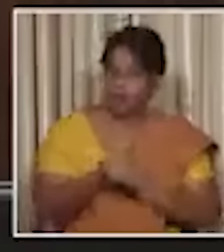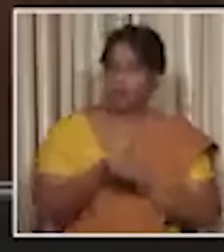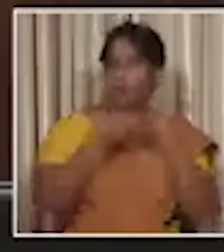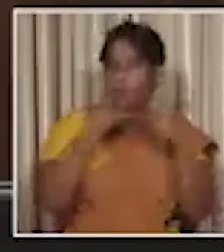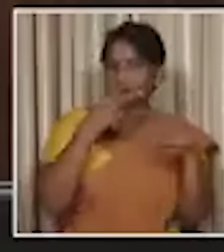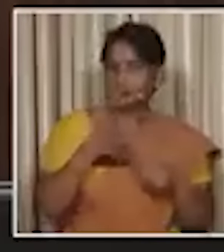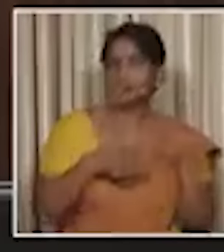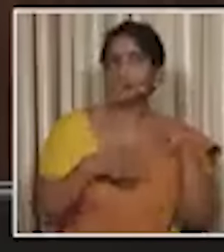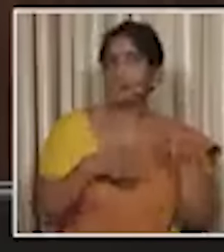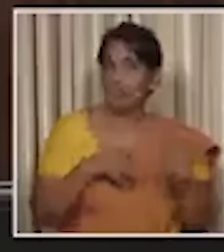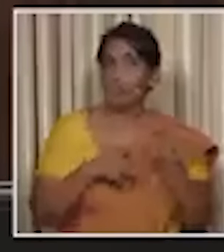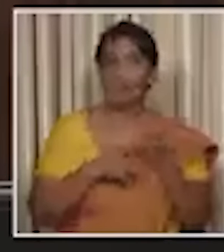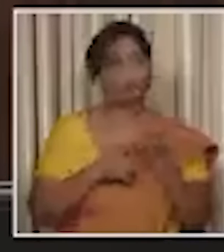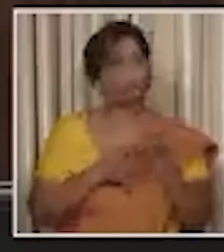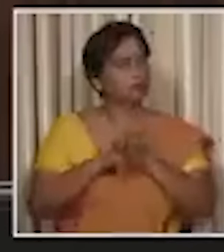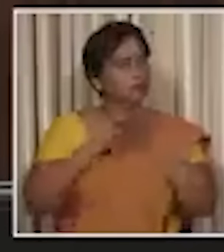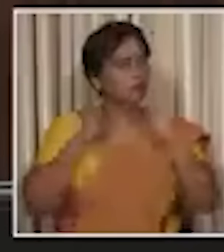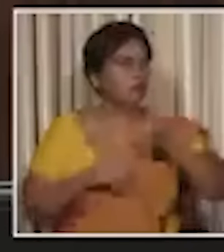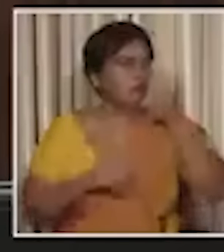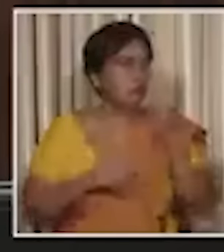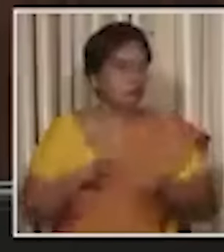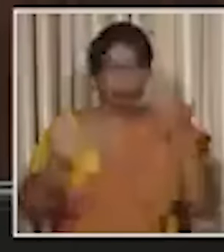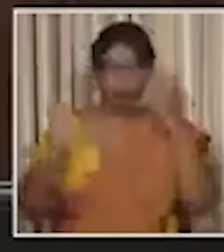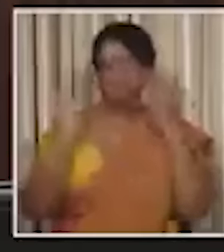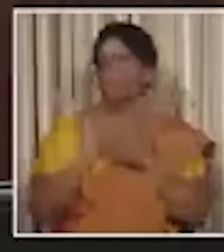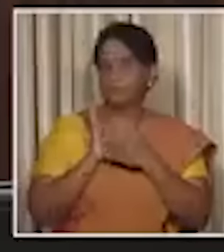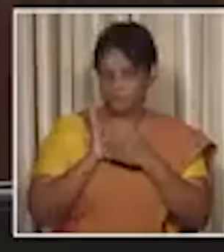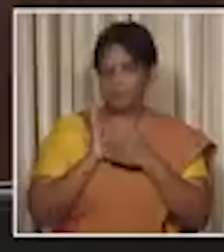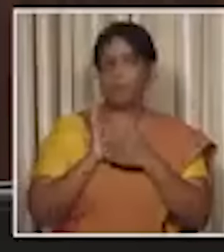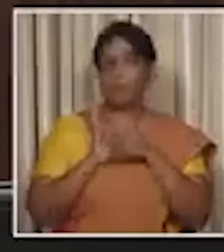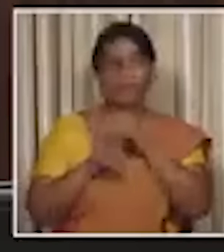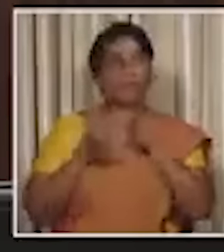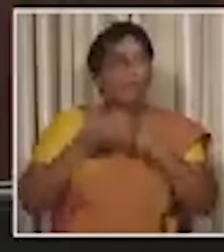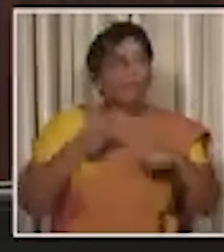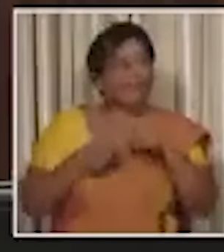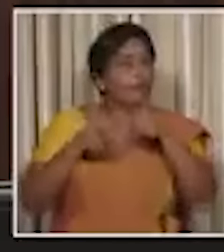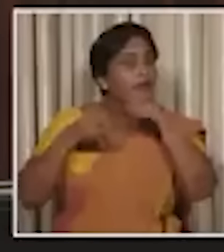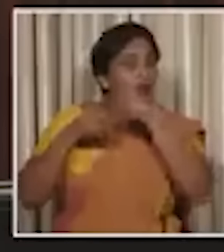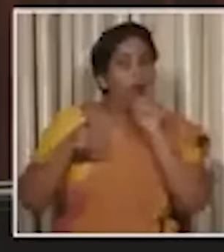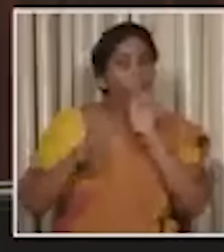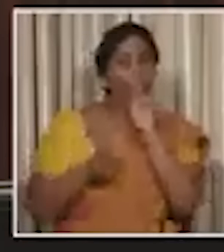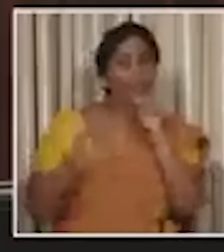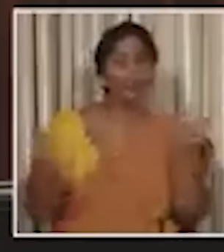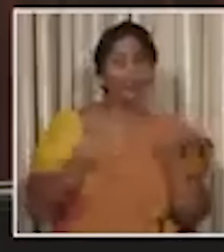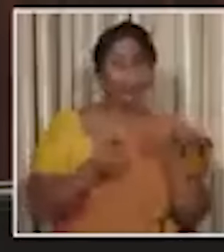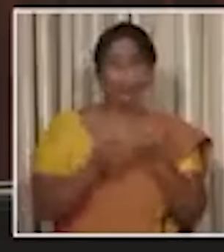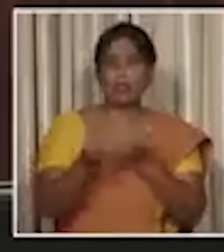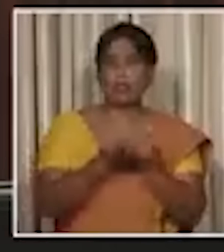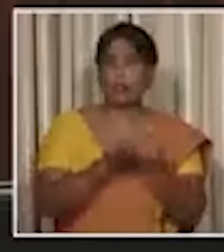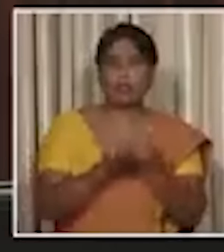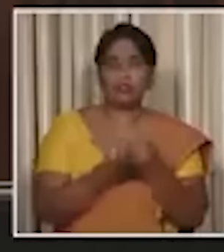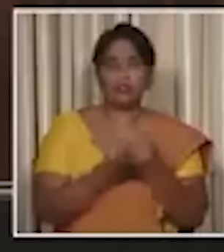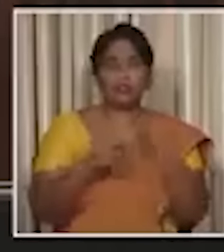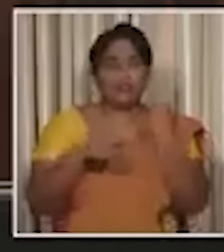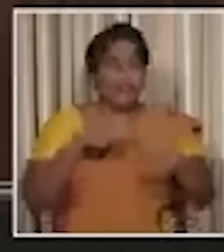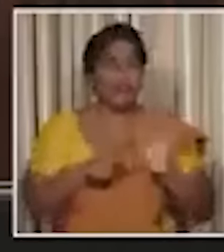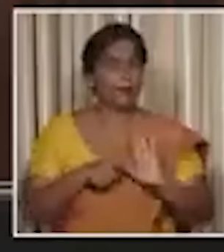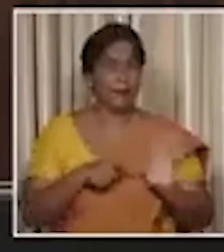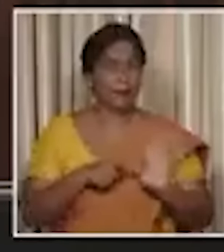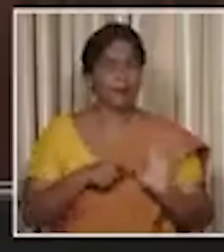பெருமதி சேர் விடயங்களாக உற்பத்தி செய்யாமல் நாங்கள் இருந்திருக்கின்றோம். எனவே அந்த பொருளாதார வளர்ச்சியை பெற்றுக் கொள்வதற்கு